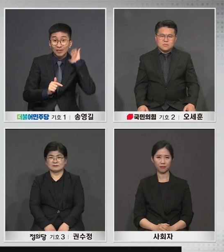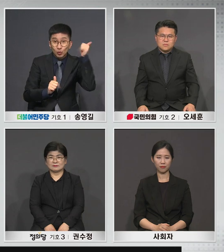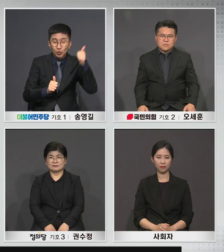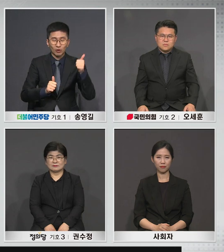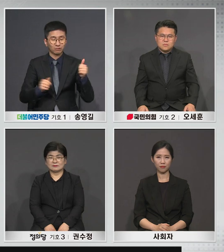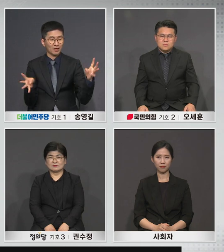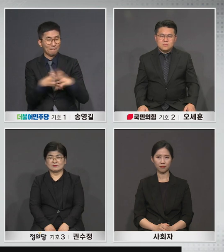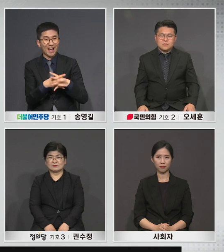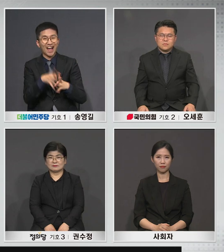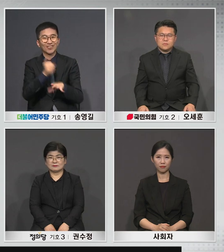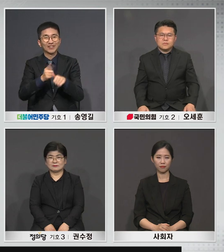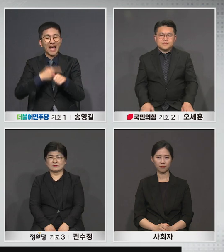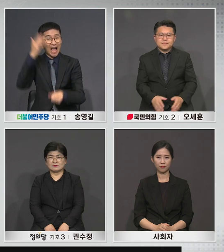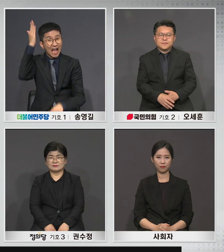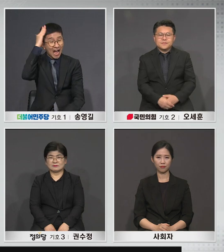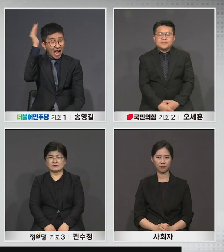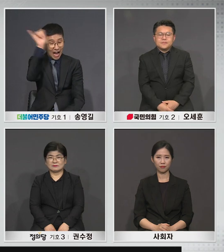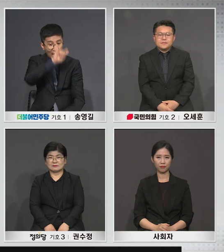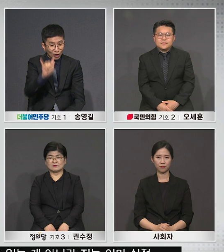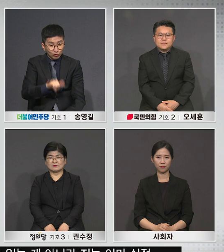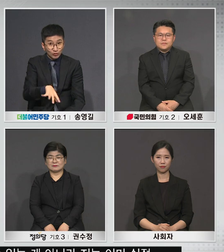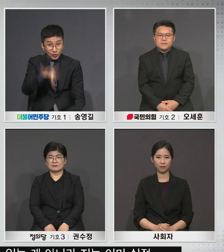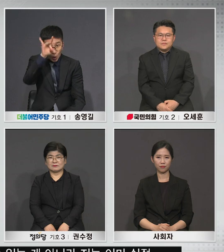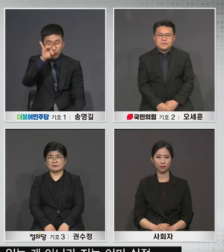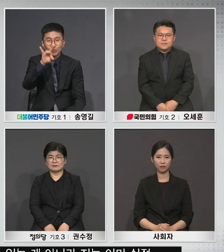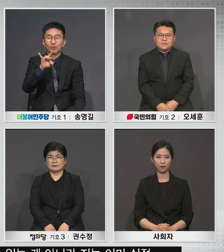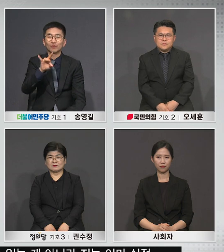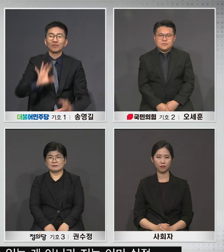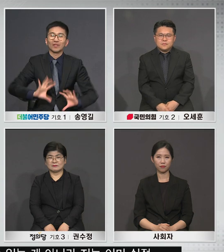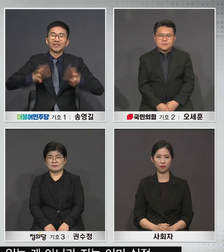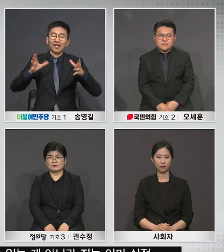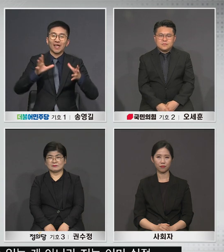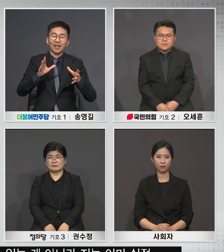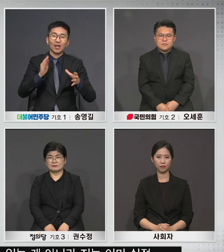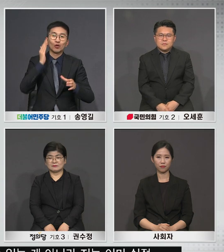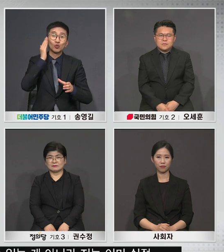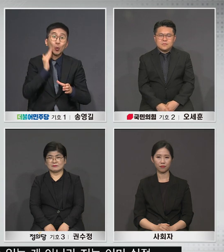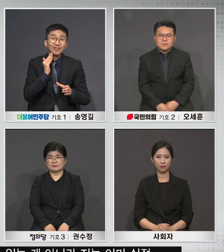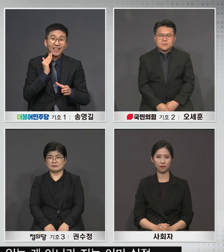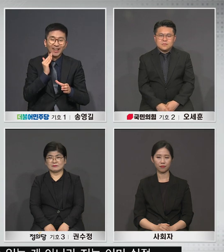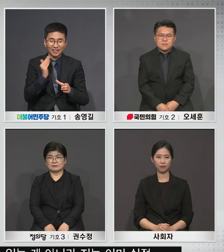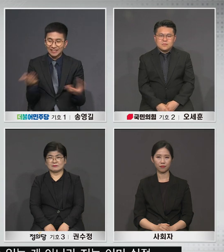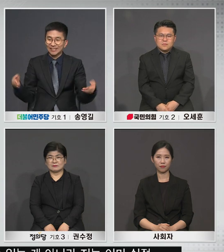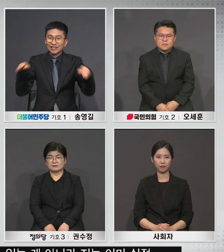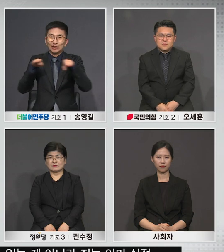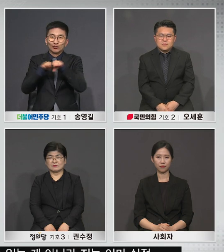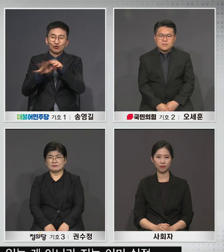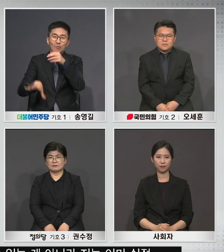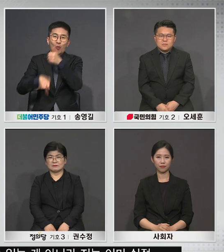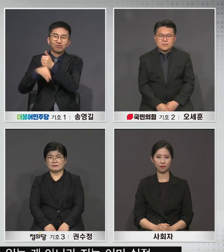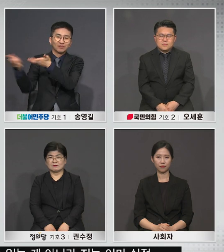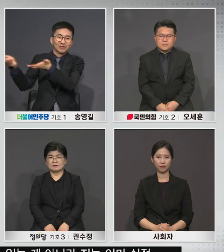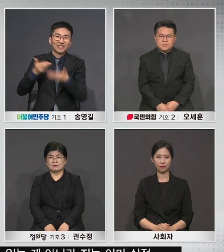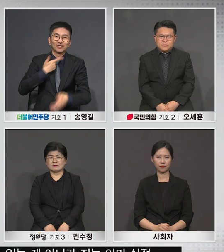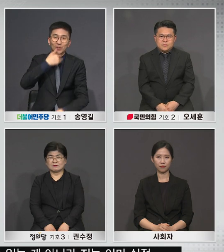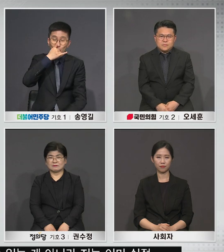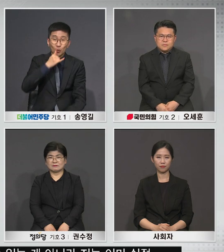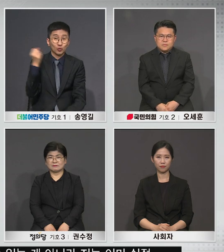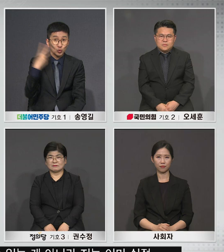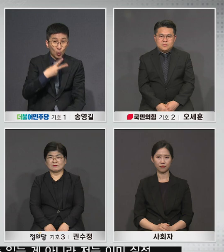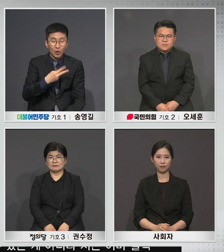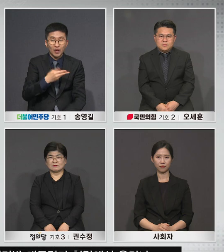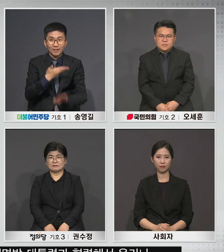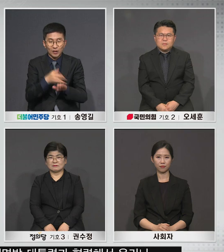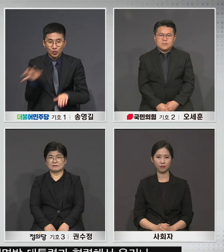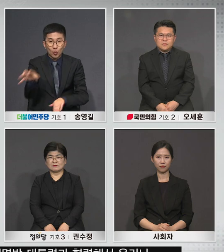우리나라 최초로 세계 녹색기후기금 본부를 유치했던 성과가 있다. 그리고 5대 강국의 주요 정치인과의 네트워크를 가지고 있는